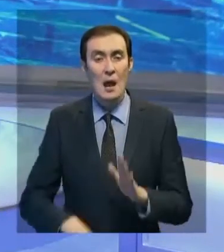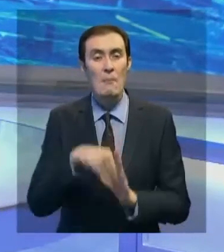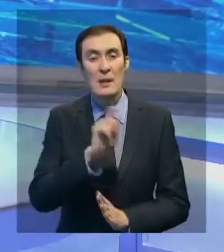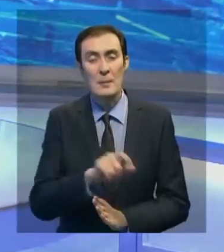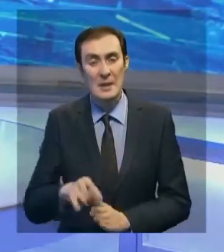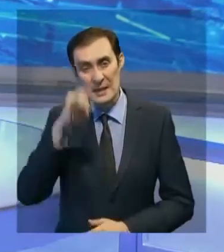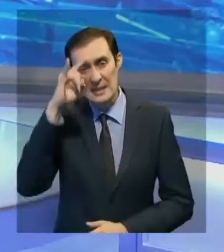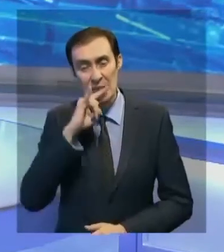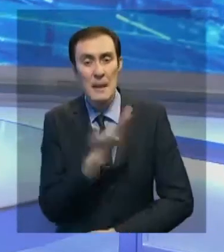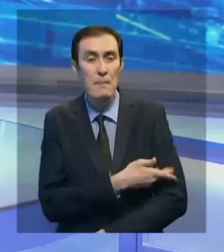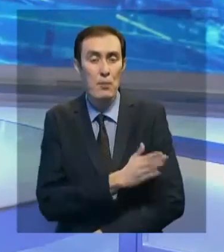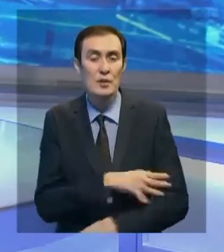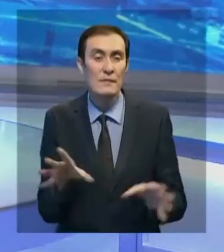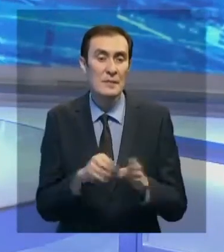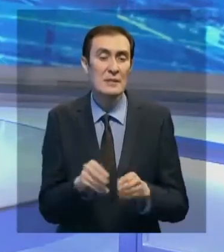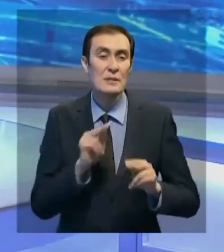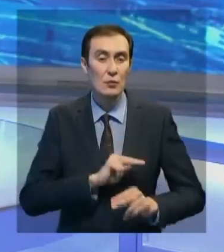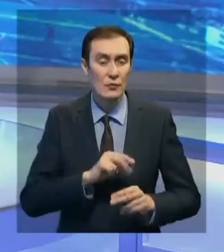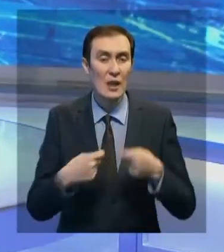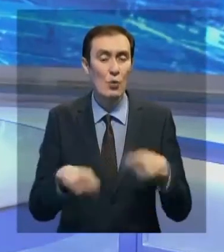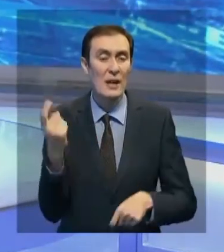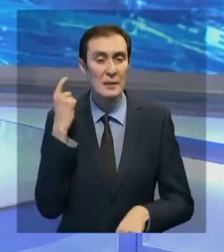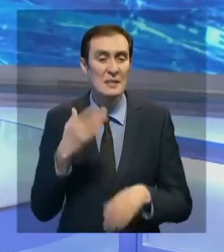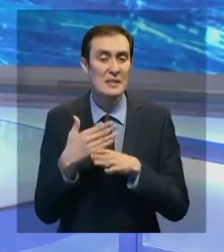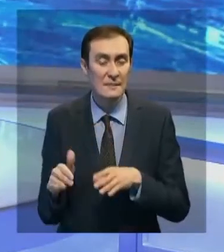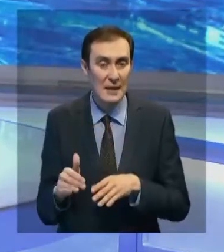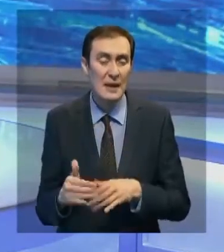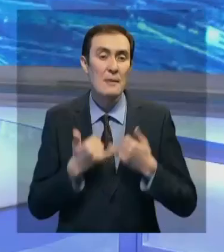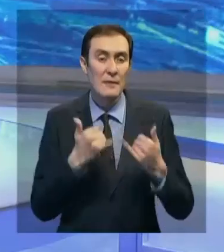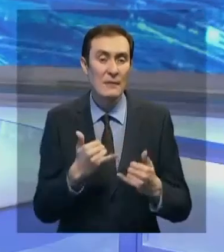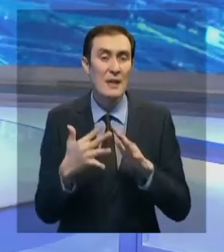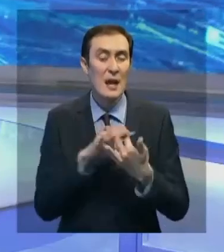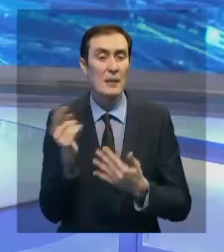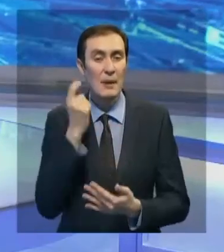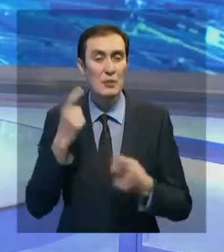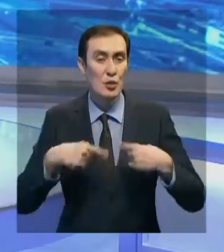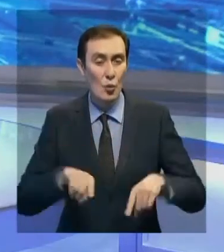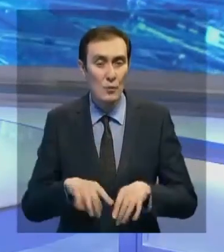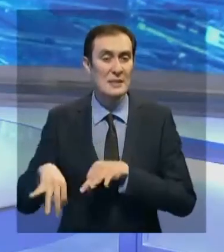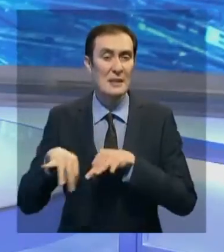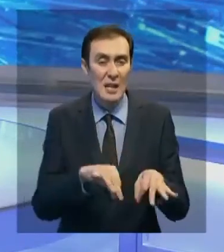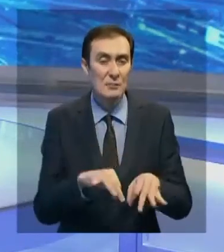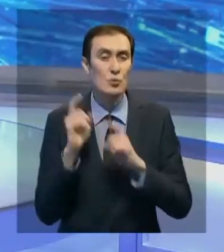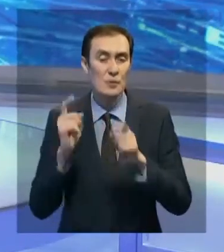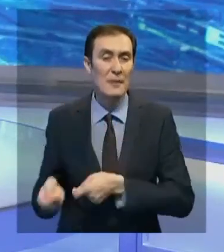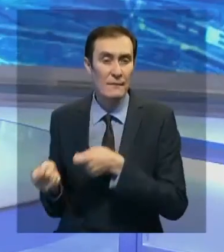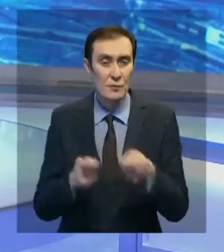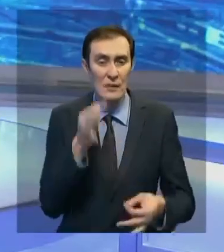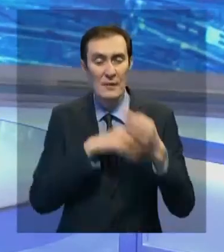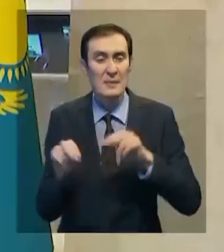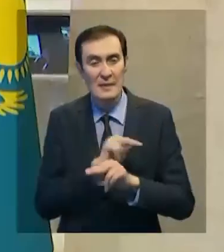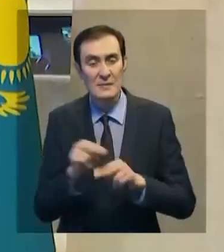Парламентарии Казахстана и Польши намерены укреплять сотрудничество в торгово-экономической сфере. В приоритете также агропромышленный комплекс, транспорт, логистика,